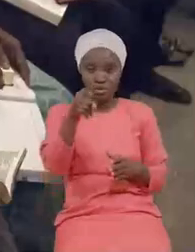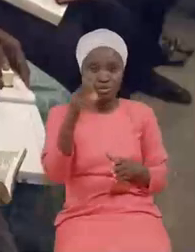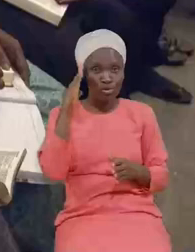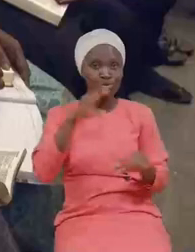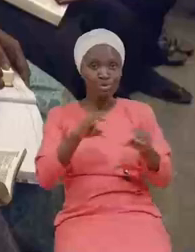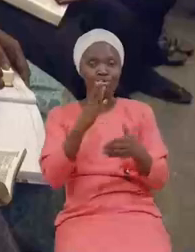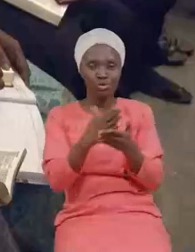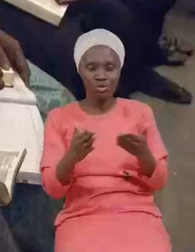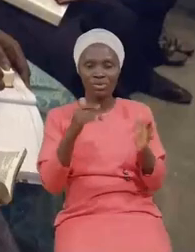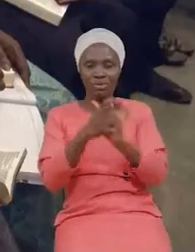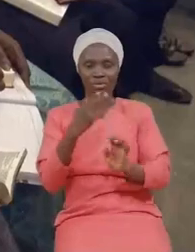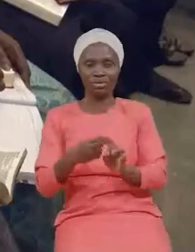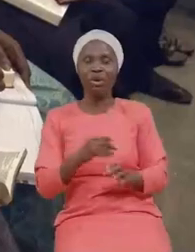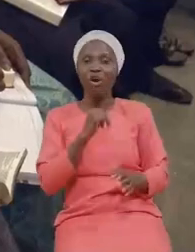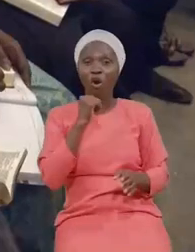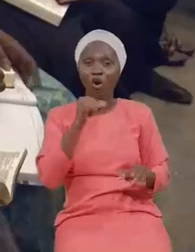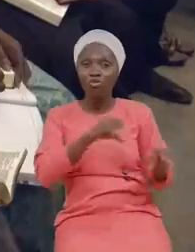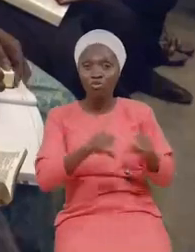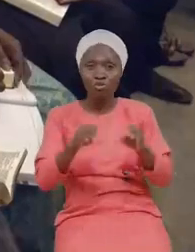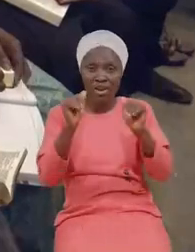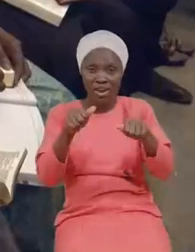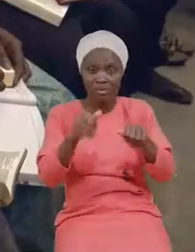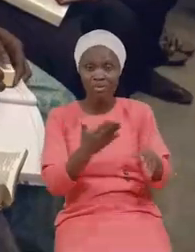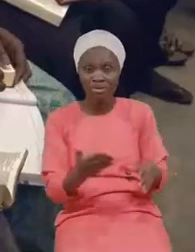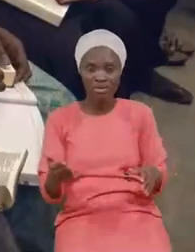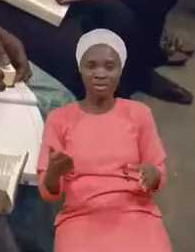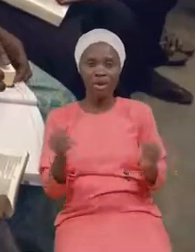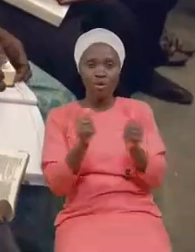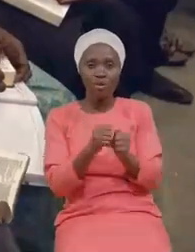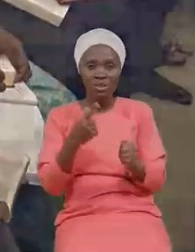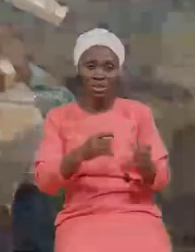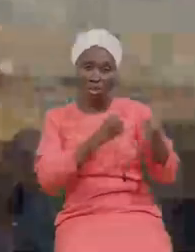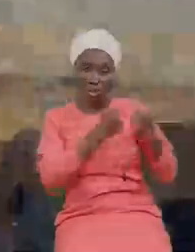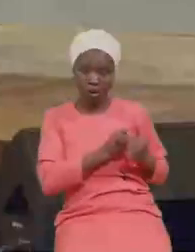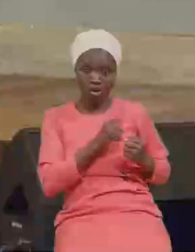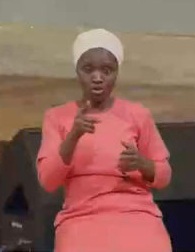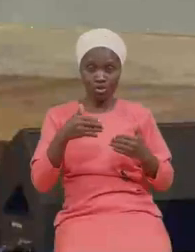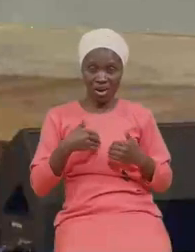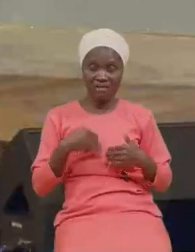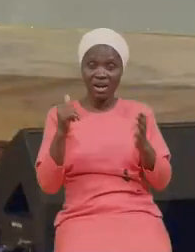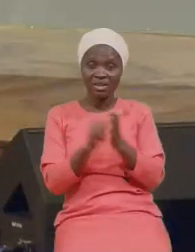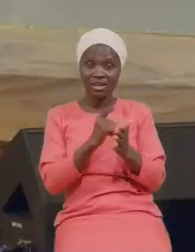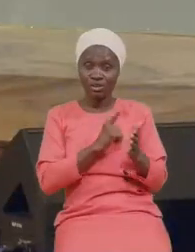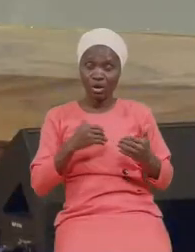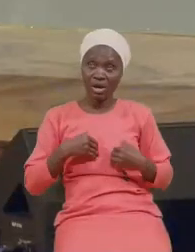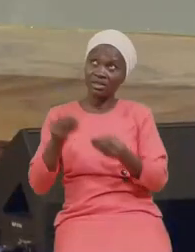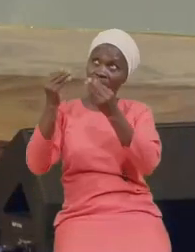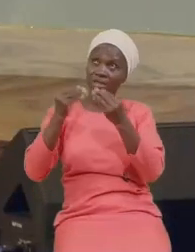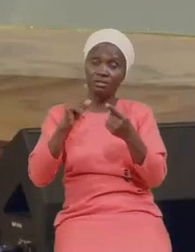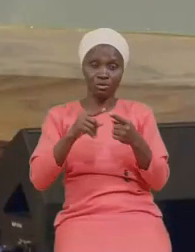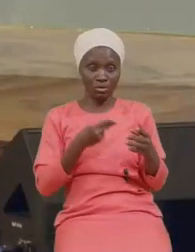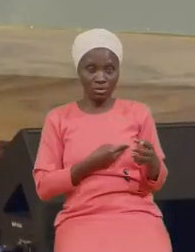vous allez faire des choses imposables avec le courage que vous avez que le Seigneur nous a donné